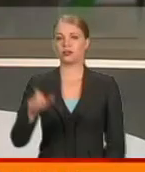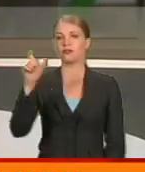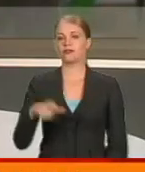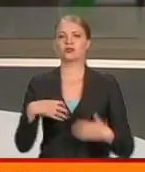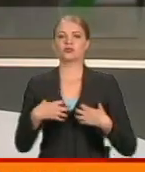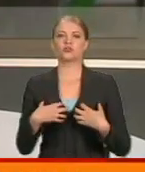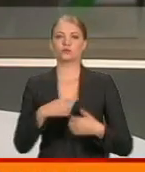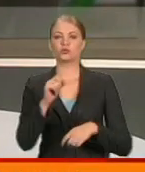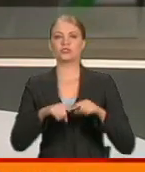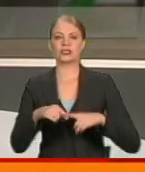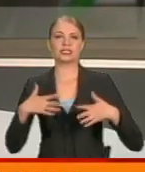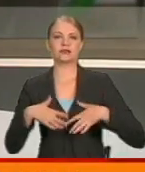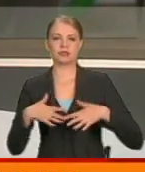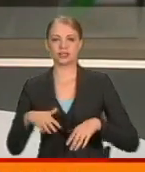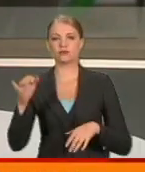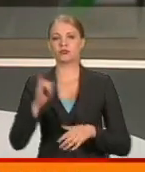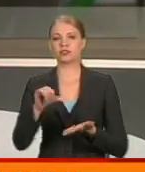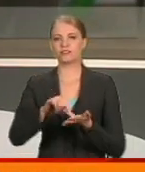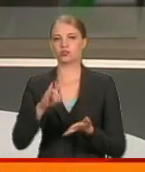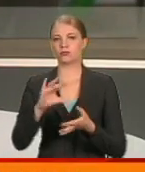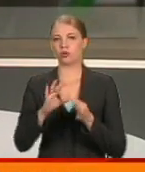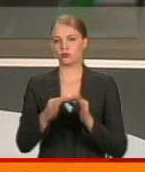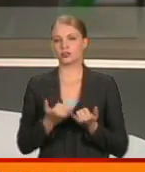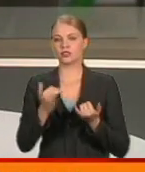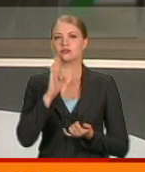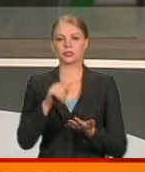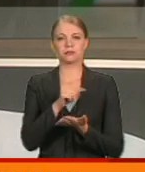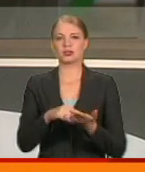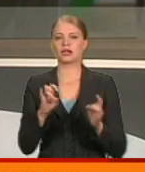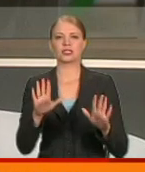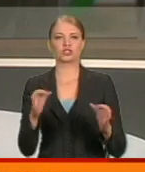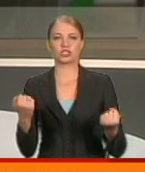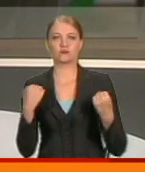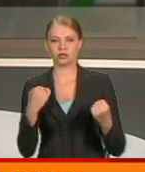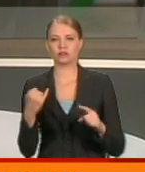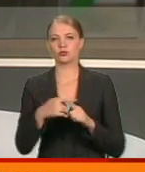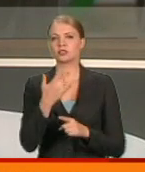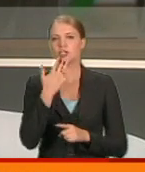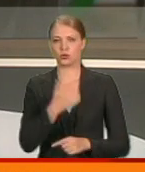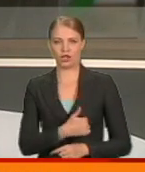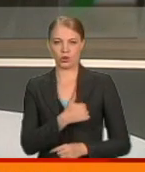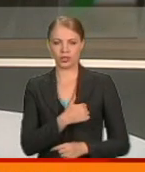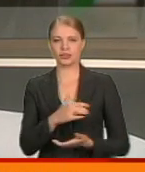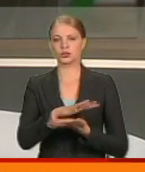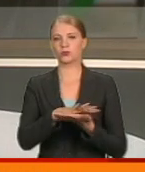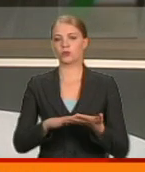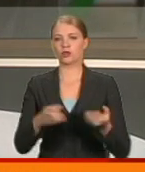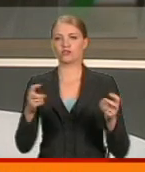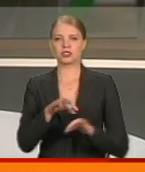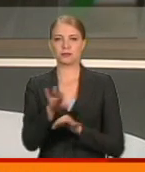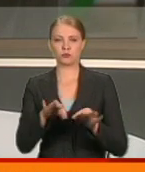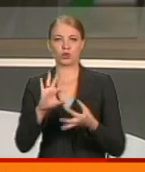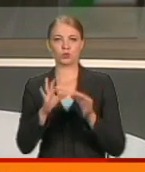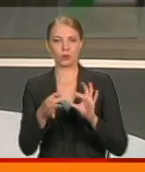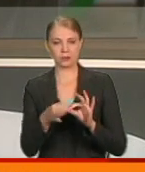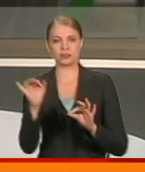Вона сумує за рідним Кримом, і виступ на Олімпіаді для неї питання не лише спортивної, а й національної гідності. Продовження спецпроекту